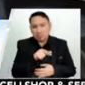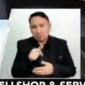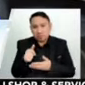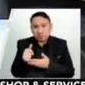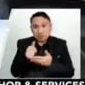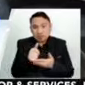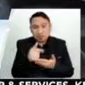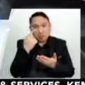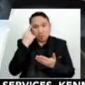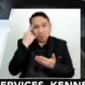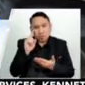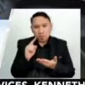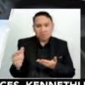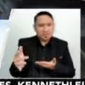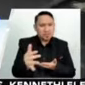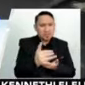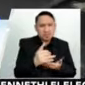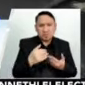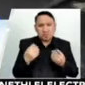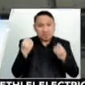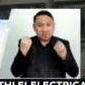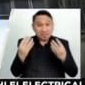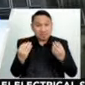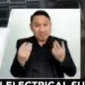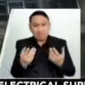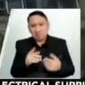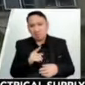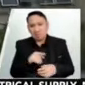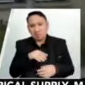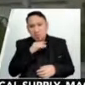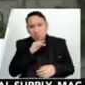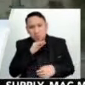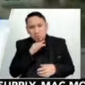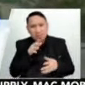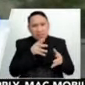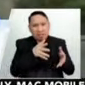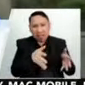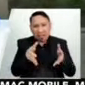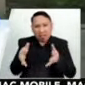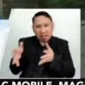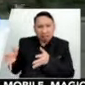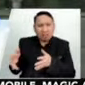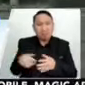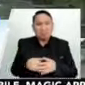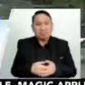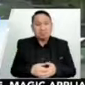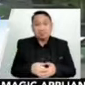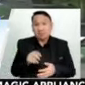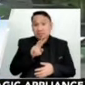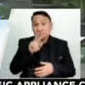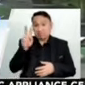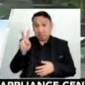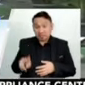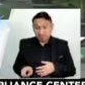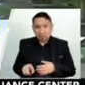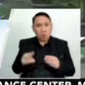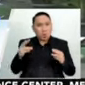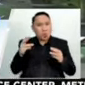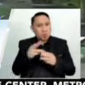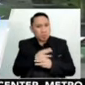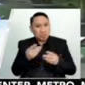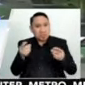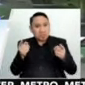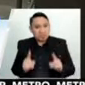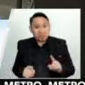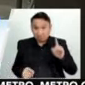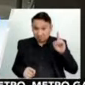paghakot ng sangkatutak na basurang iniwan ng bagyo. Sa Valenzuela naman, isa sa pinakamatinding binaha, ang Vicente P. Trinidad National